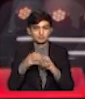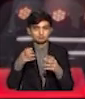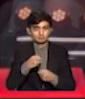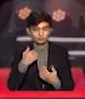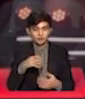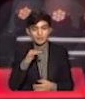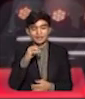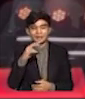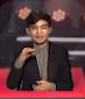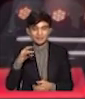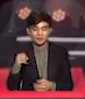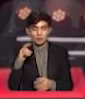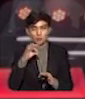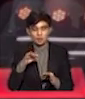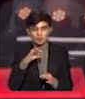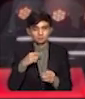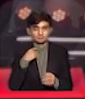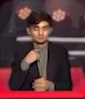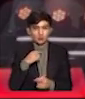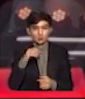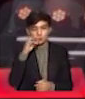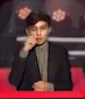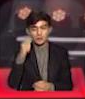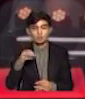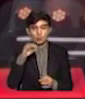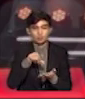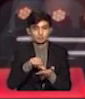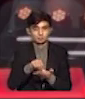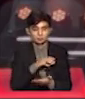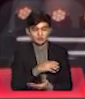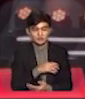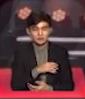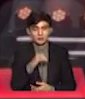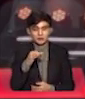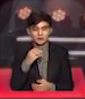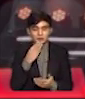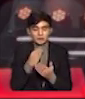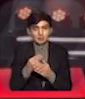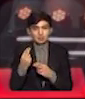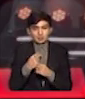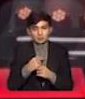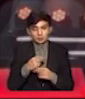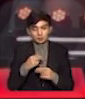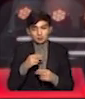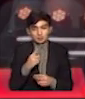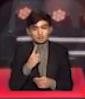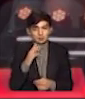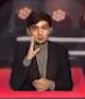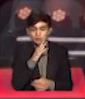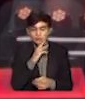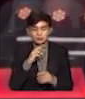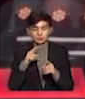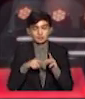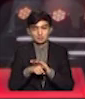Байқауда Индираның бағын мелодия атты украиндық ән жаққандай. Әнді әнші өзін жалғыз тәрбиелеп өсірген анасына арнаған.